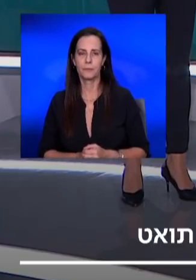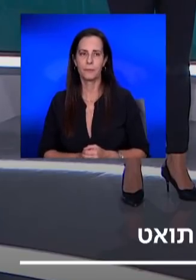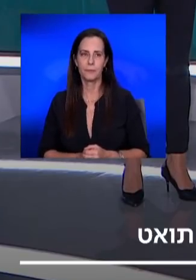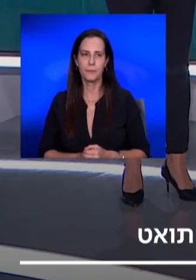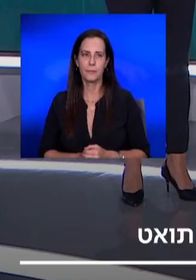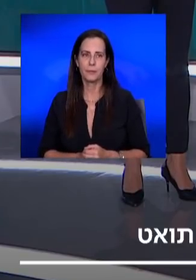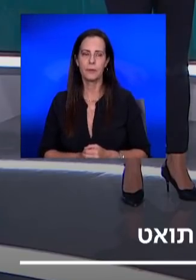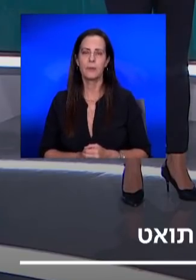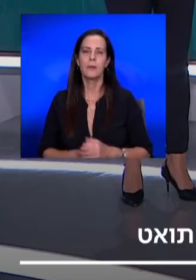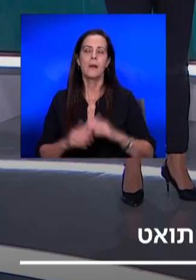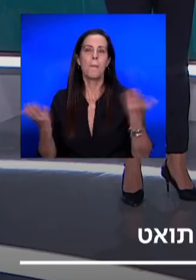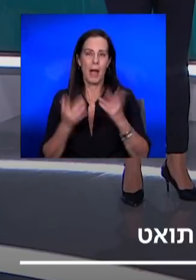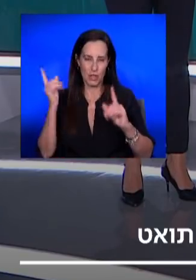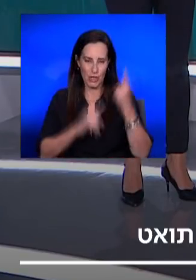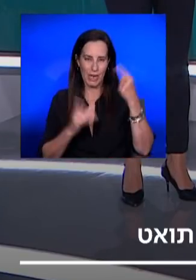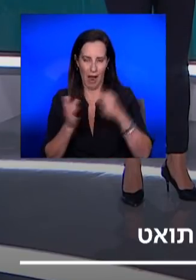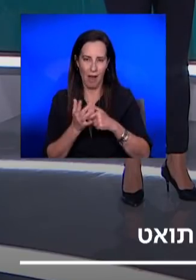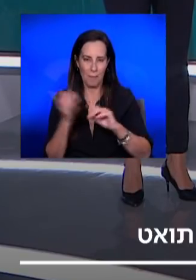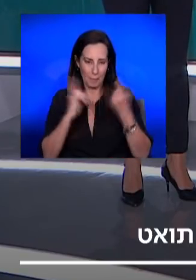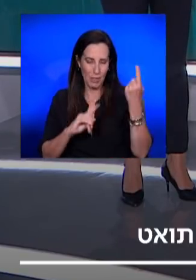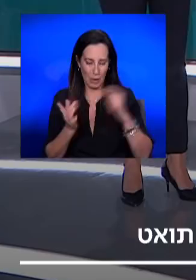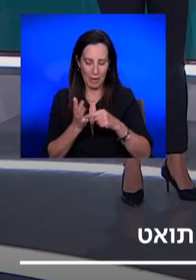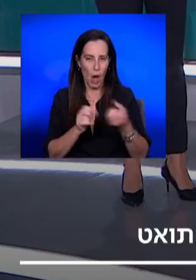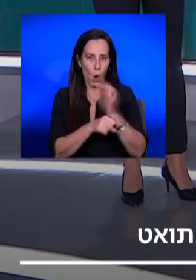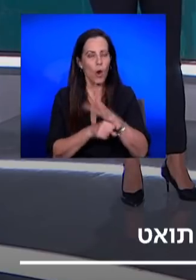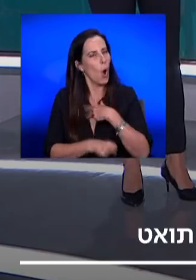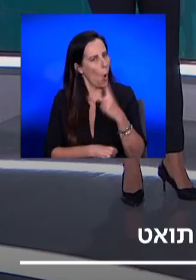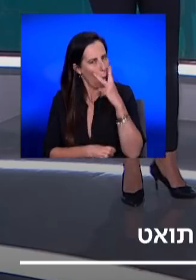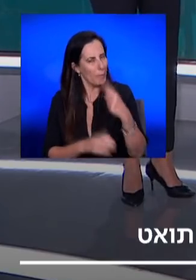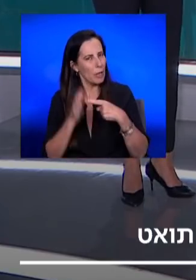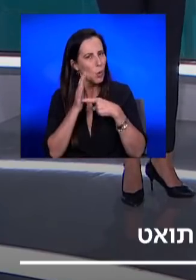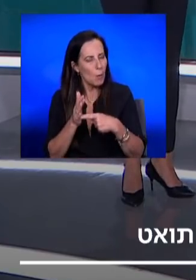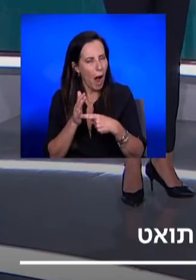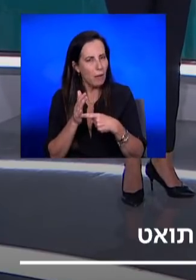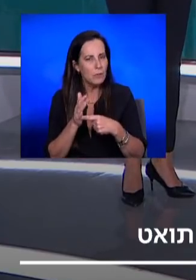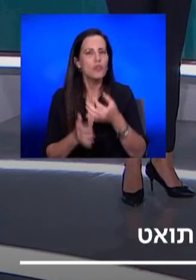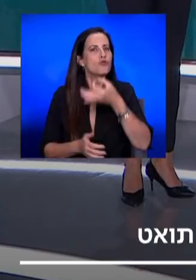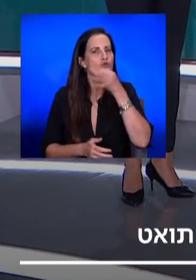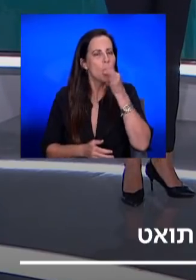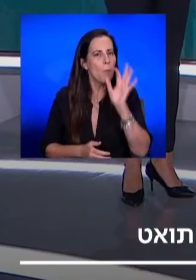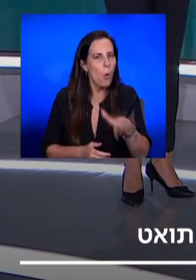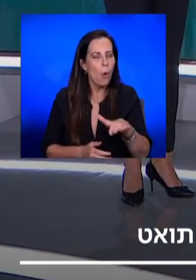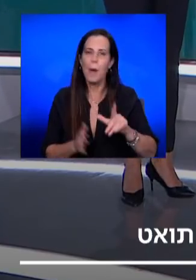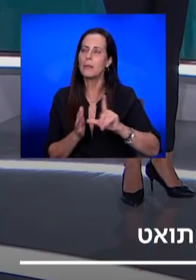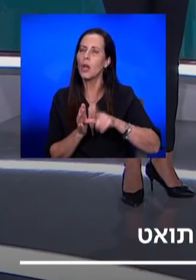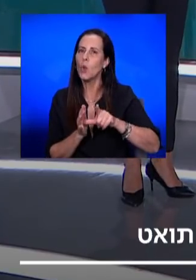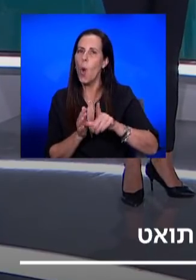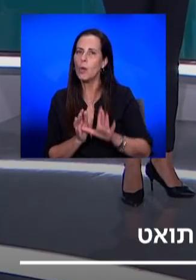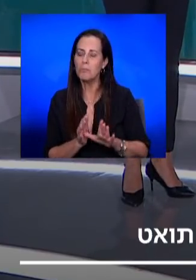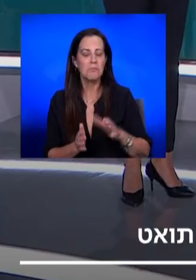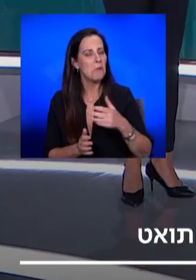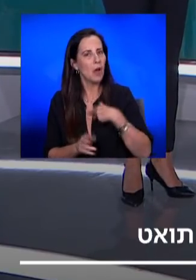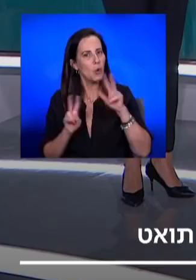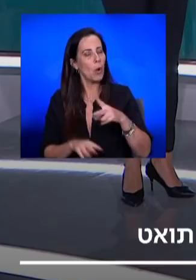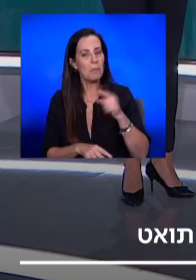לימונדה שיצא מהלימון של הקורונה, זה שאנחנו רואים לדוגמה שיפור בעולמות הטכנולוגיה. אנחנו יכולים